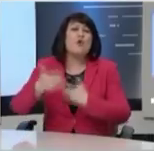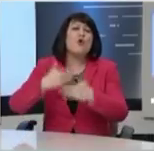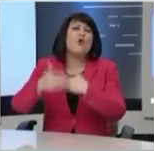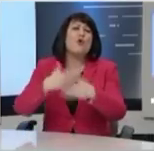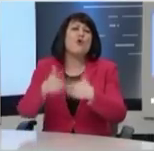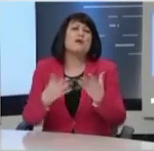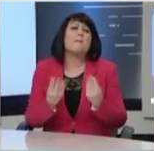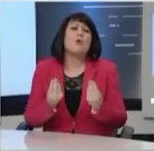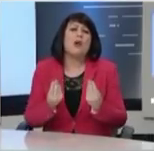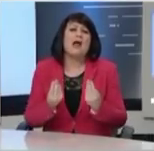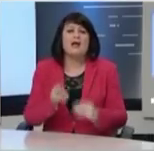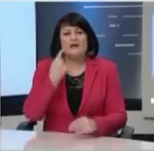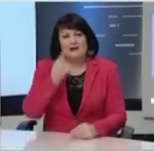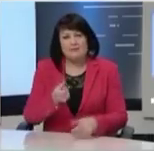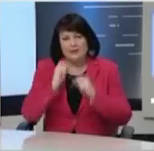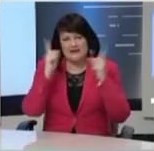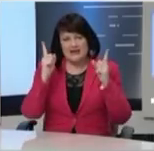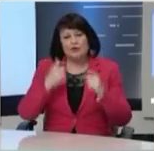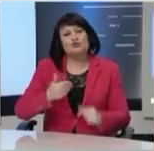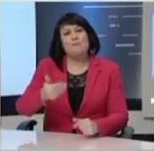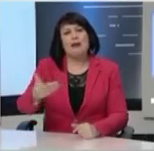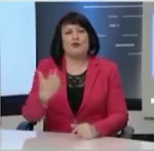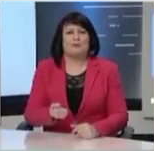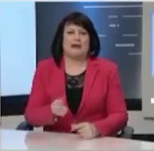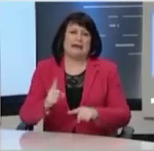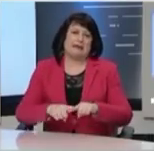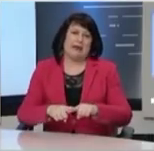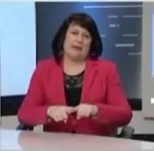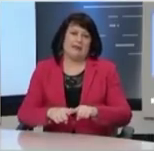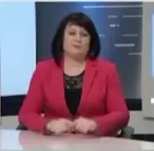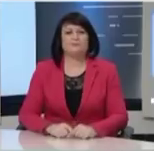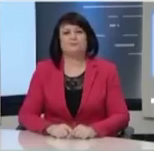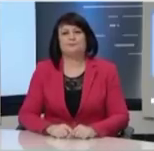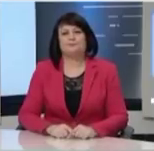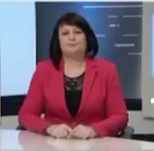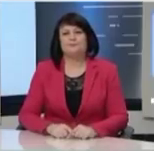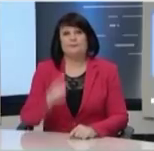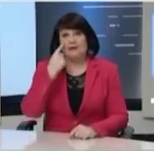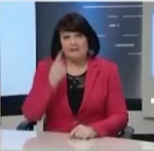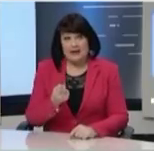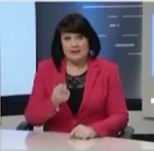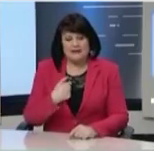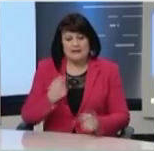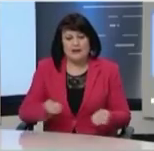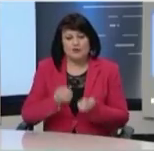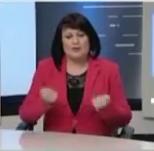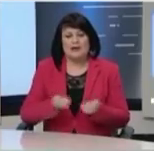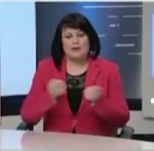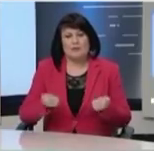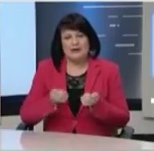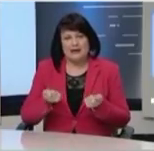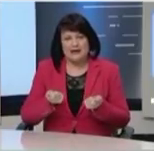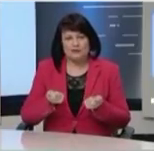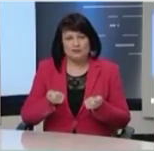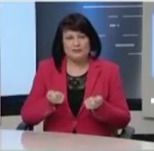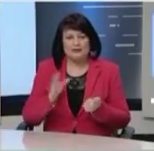χρόνια υπάρχει επιτέλους προοπτική για τον τόπο. Που βλέπει ότι όλα όσα κάναμε για να φτάσουμε